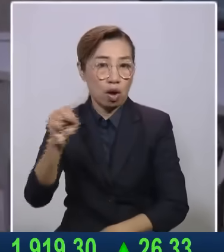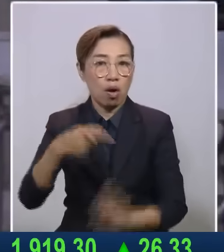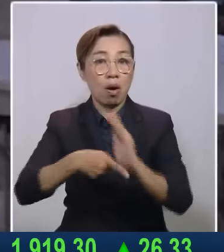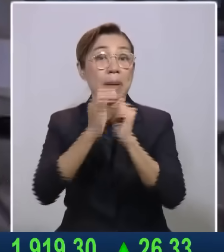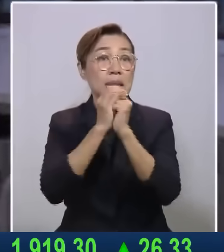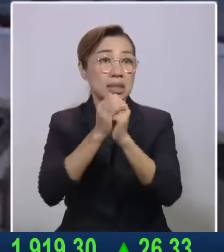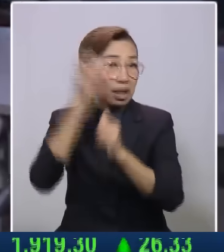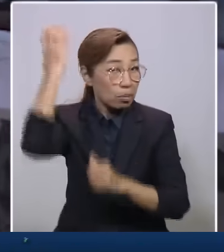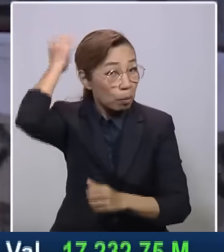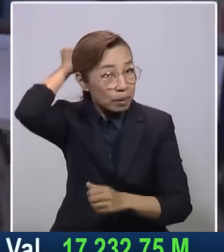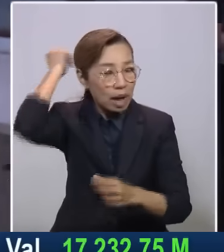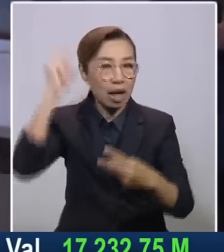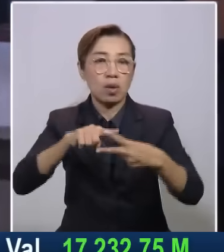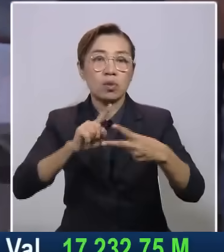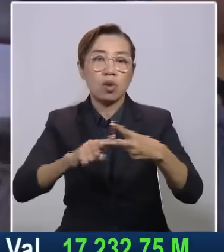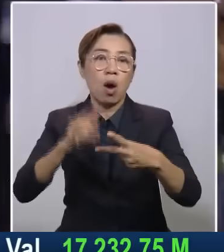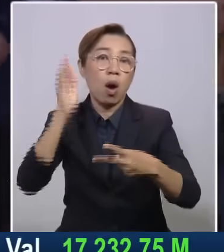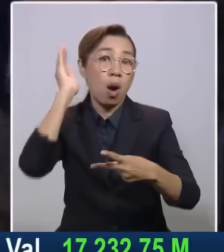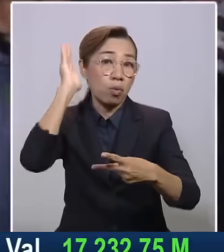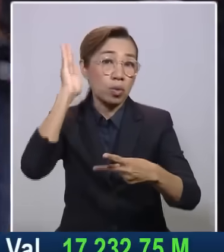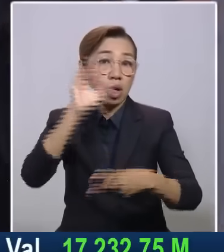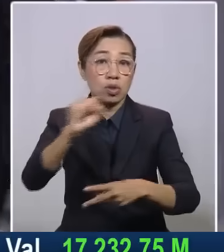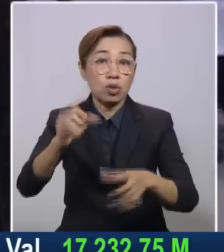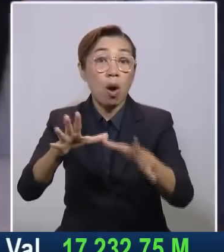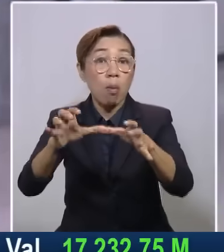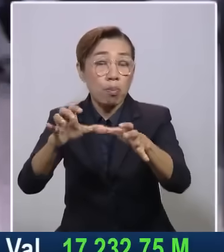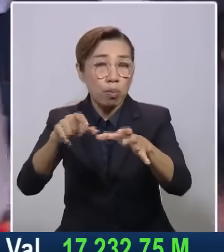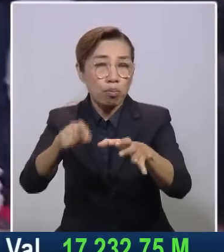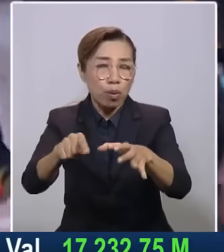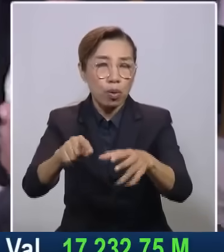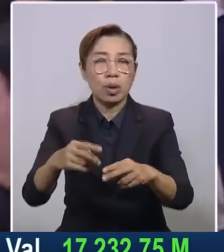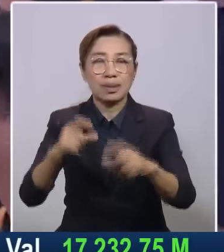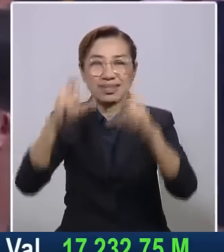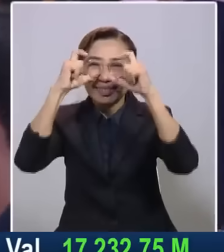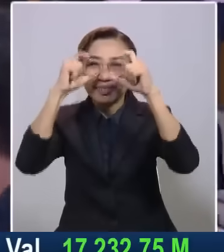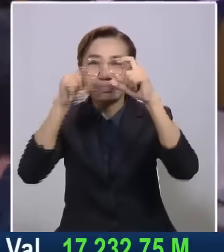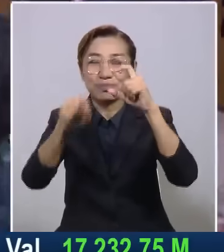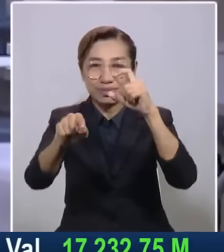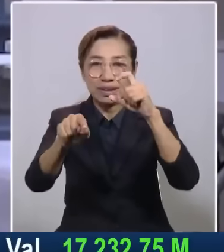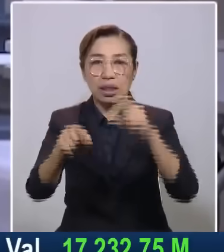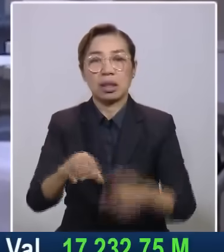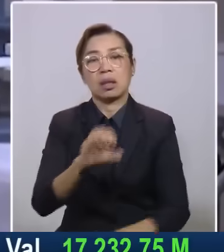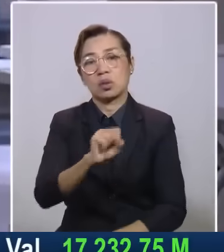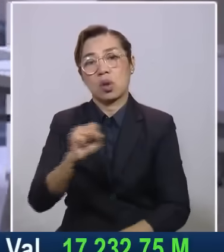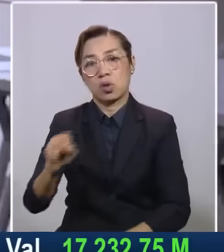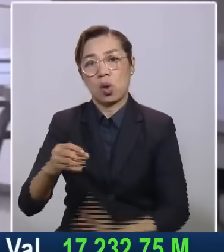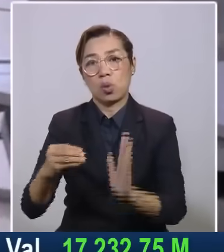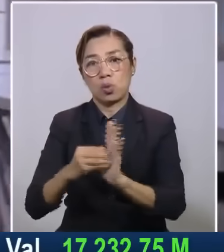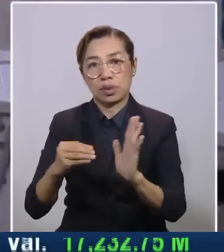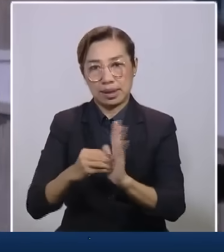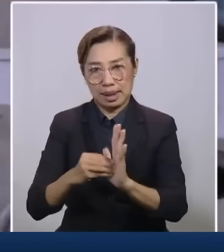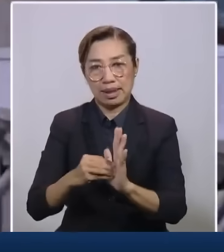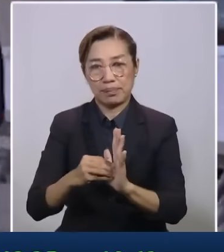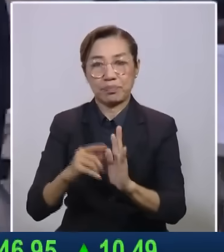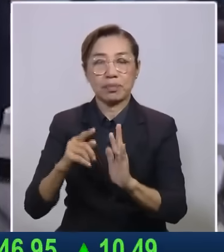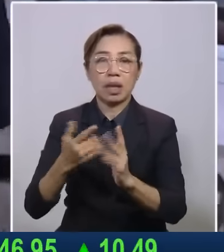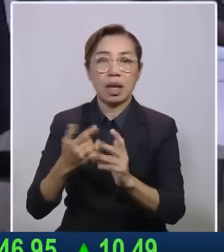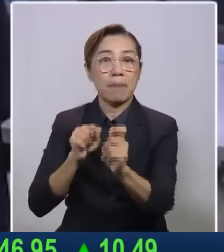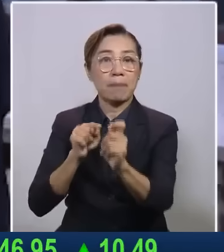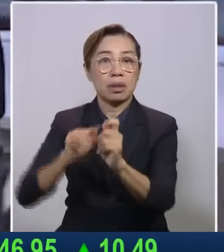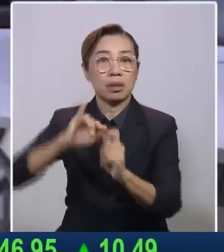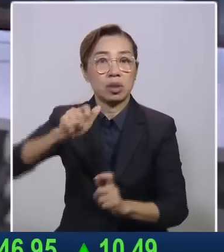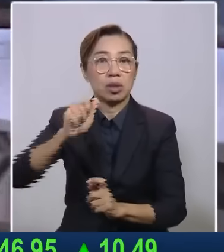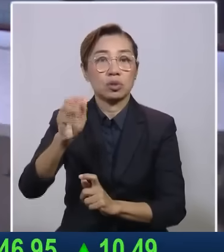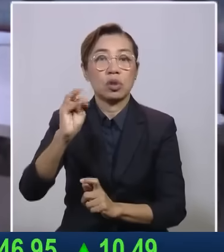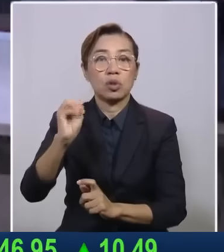ปราจีนบุรีและปูอัรครับหรือว่านายชัยยามพวามั่นเพียรจิตรส.สกรุงเทพมหานครเขตจอมทอง